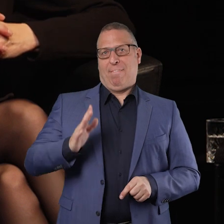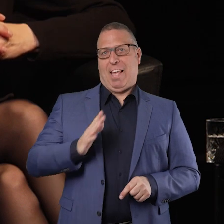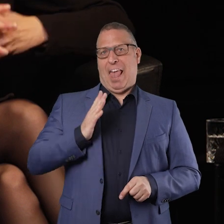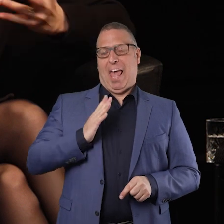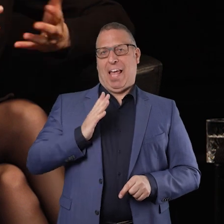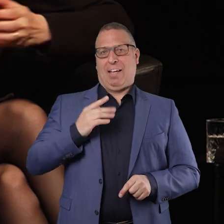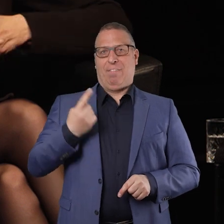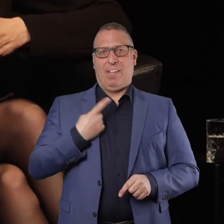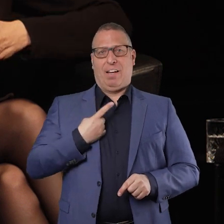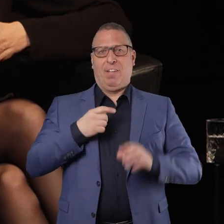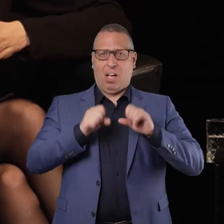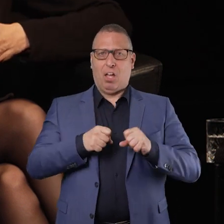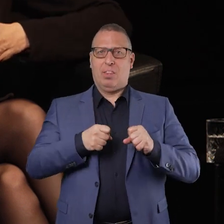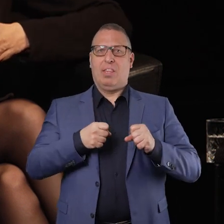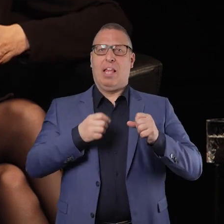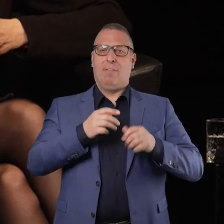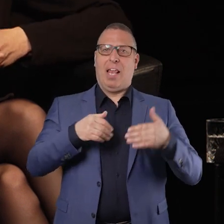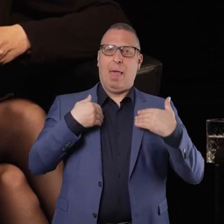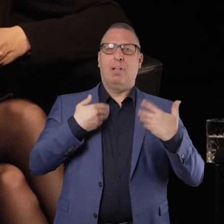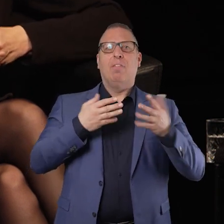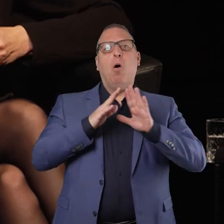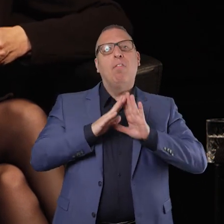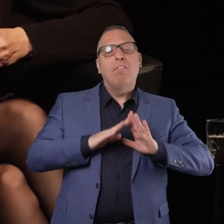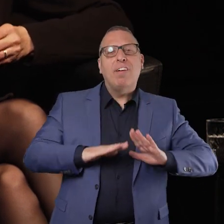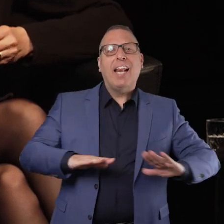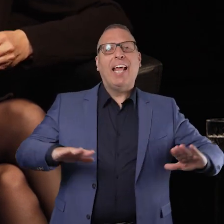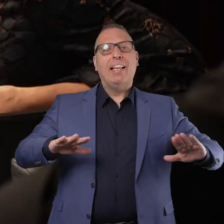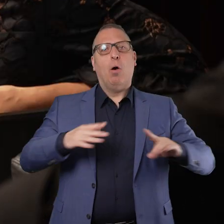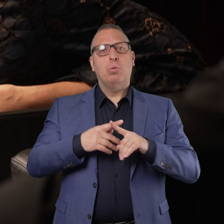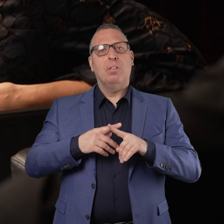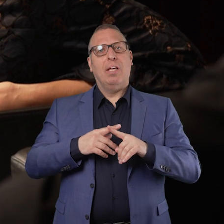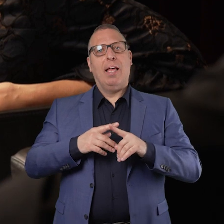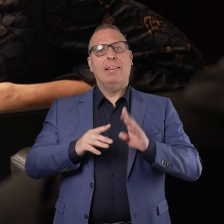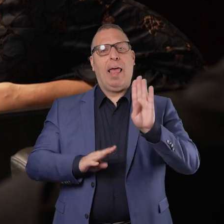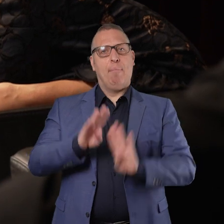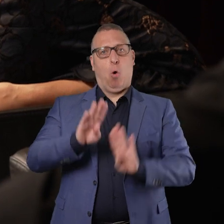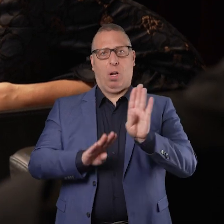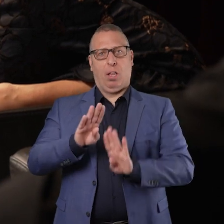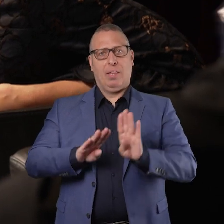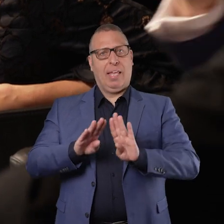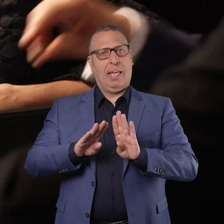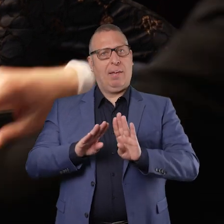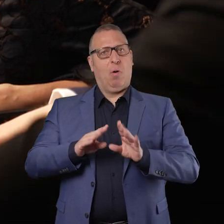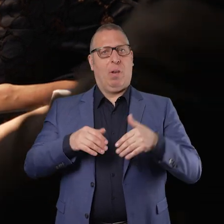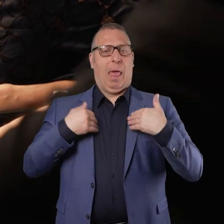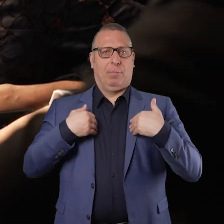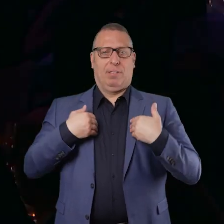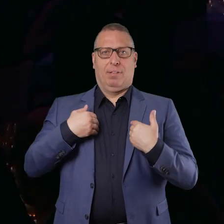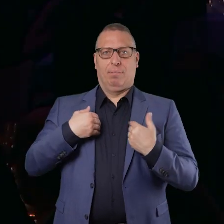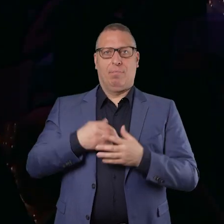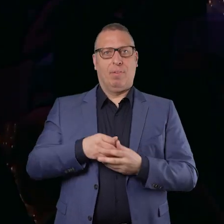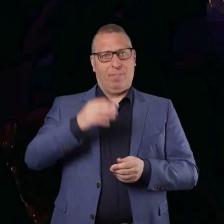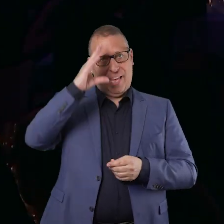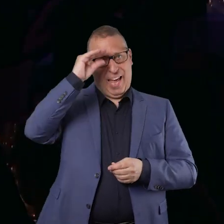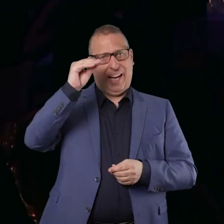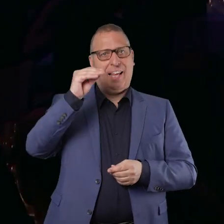wir neben einem Land leben können, wo friedlich ist und wo eine lebendige Demokratie hat. Herr